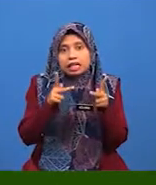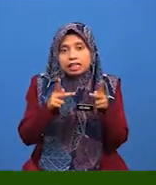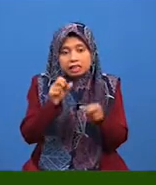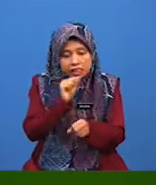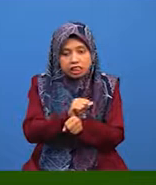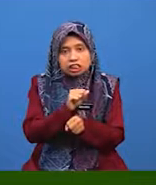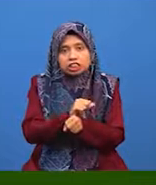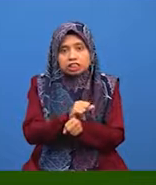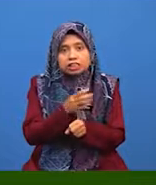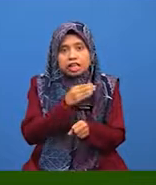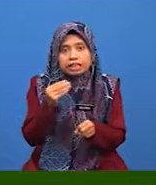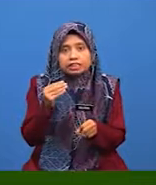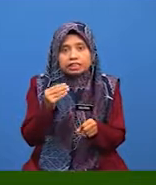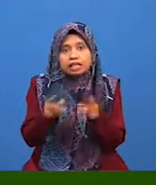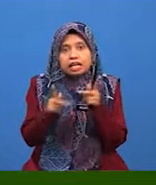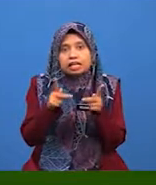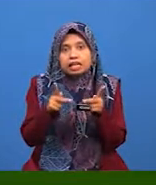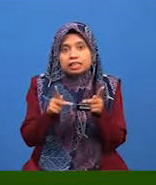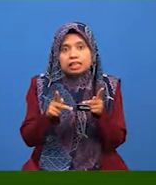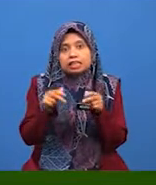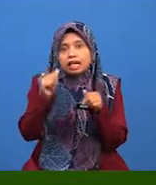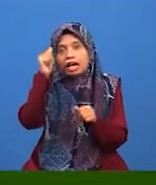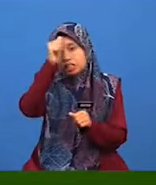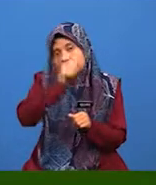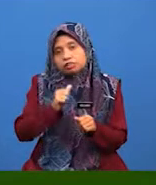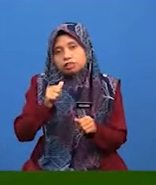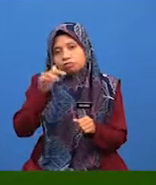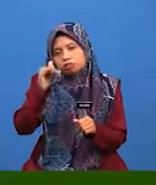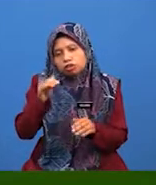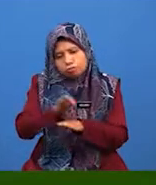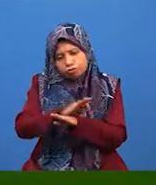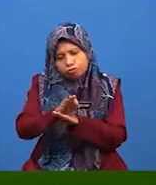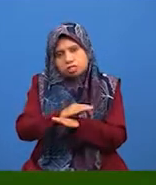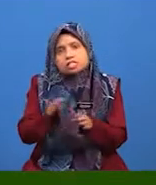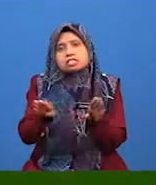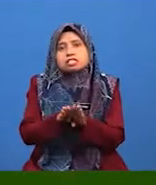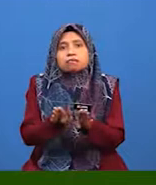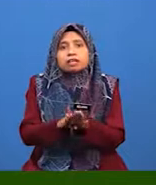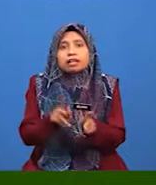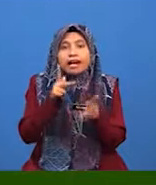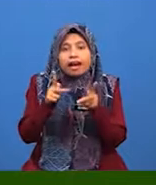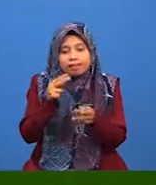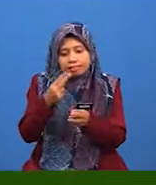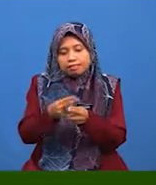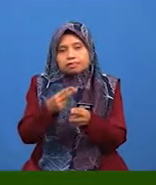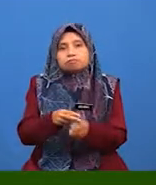kerja dan kata adjektif yang berfungsi sebagai kata